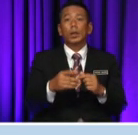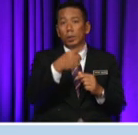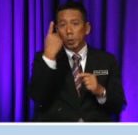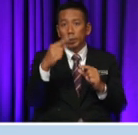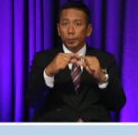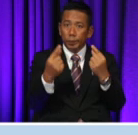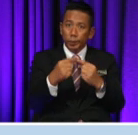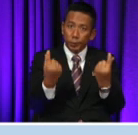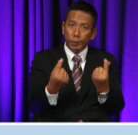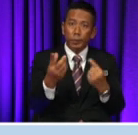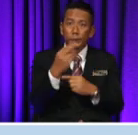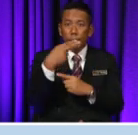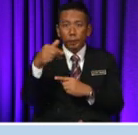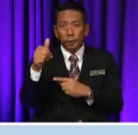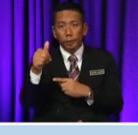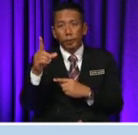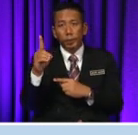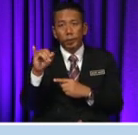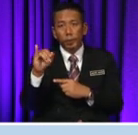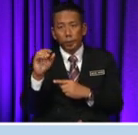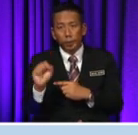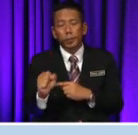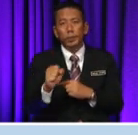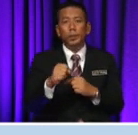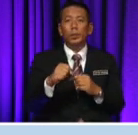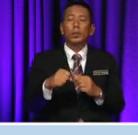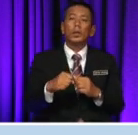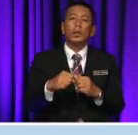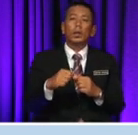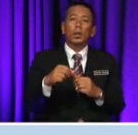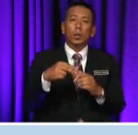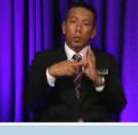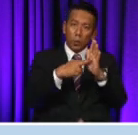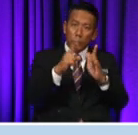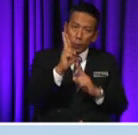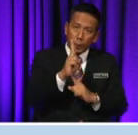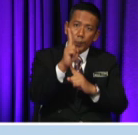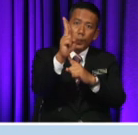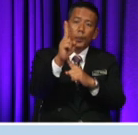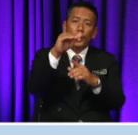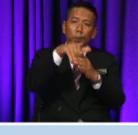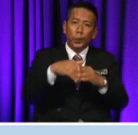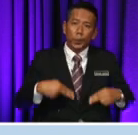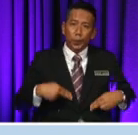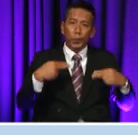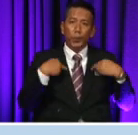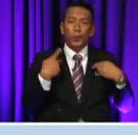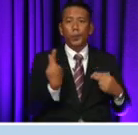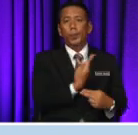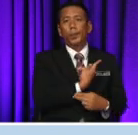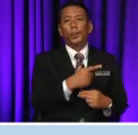hadis merupakan sumber yang utama dalam kehidupan kita jadi kita perlu merujuk kepada sumber ini tanpa membelakangkan